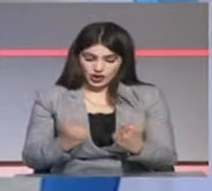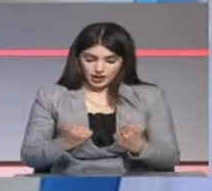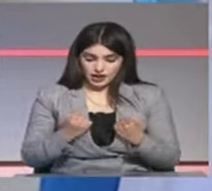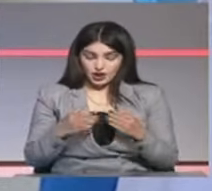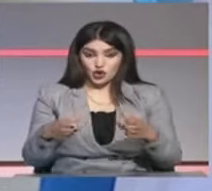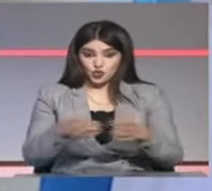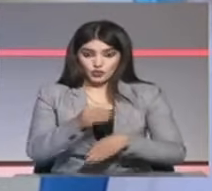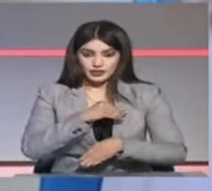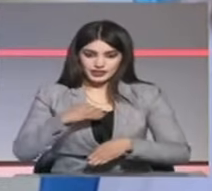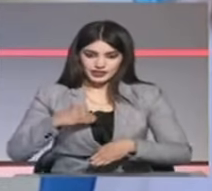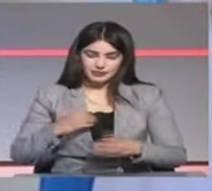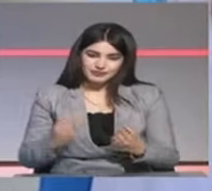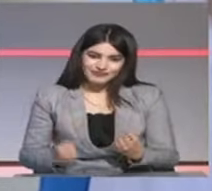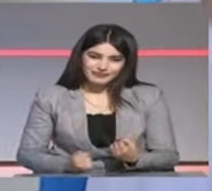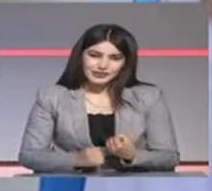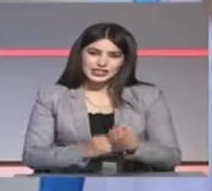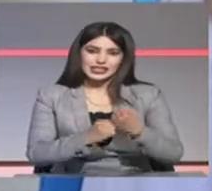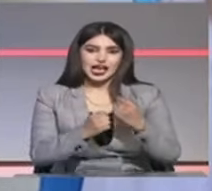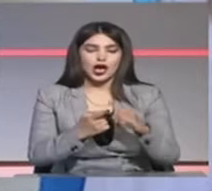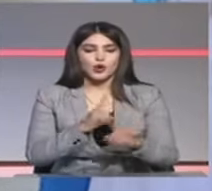سوف نحاول